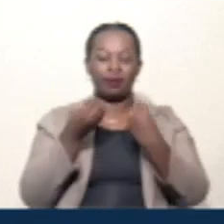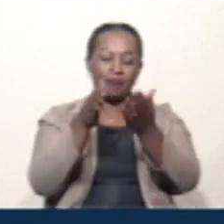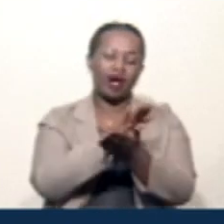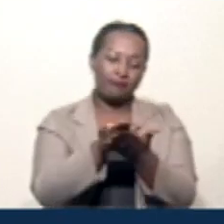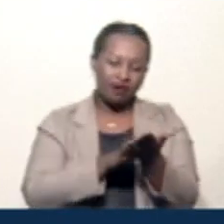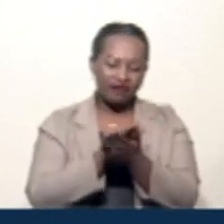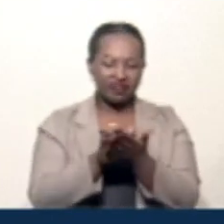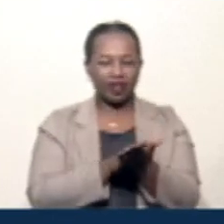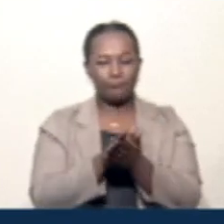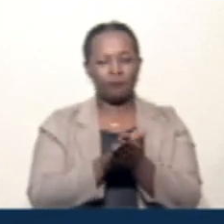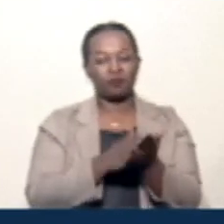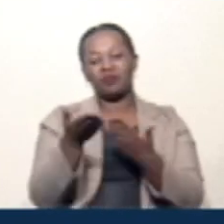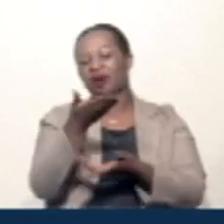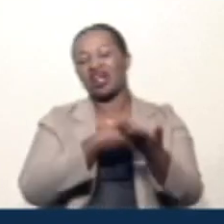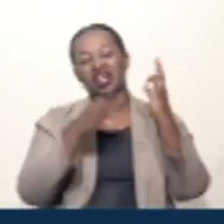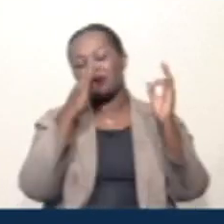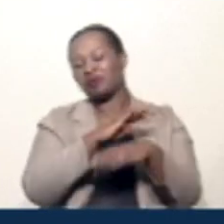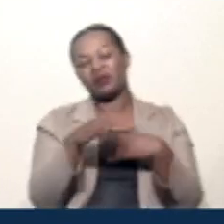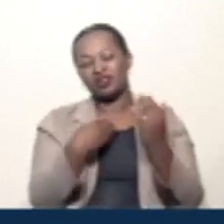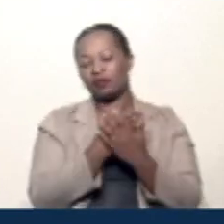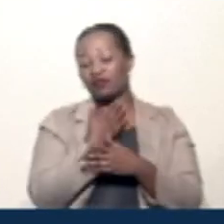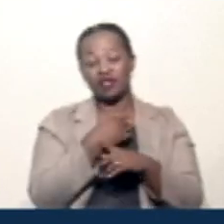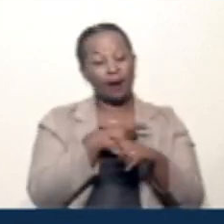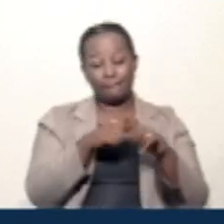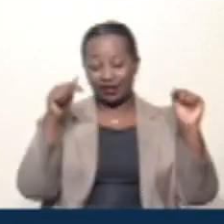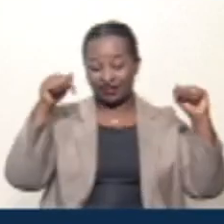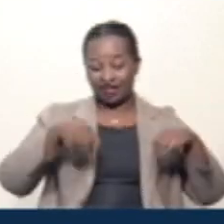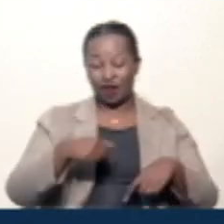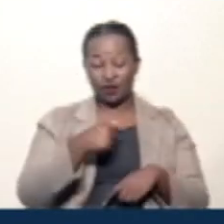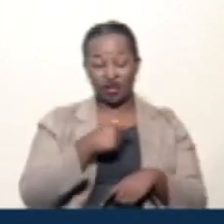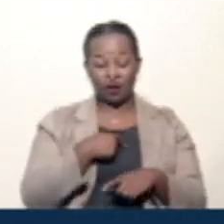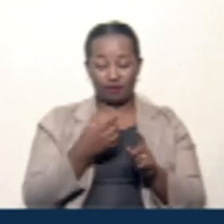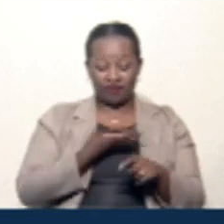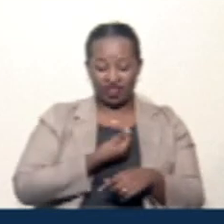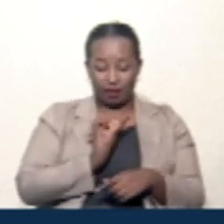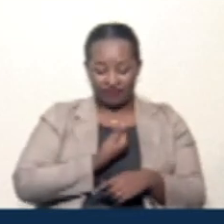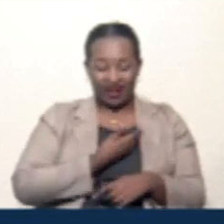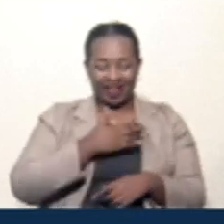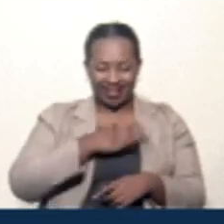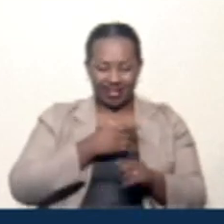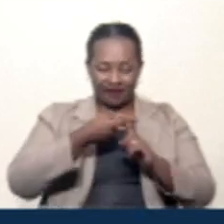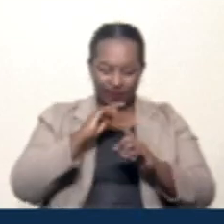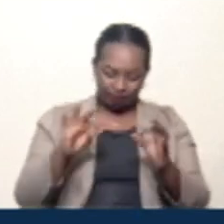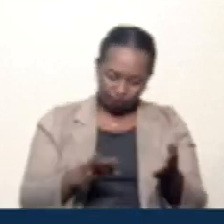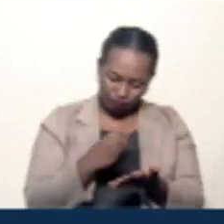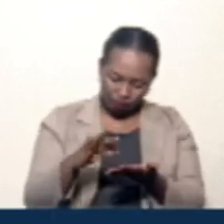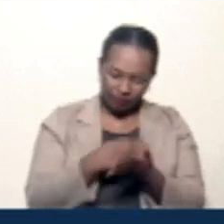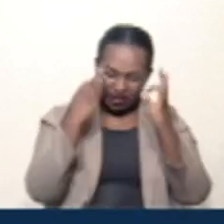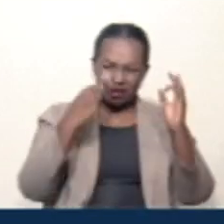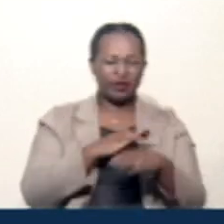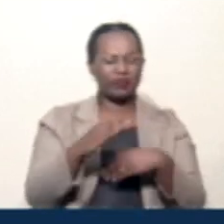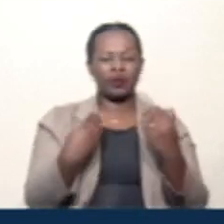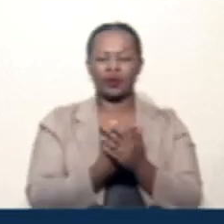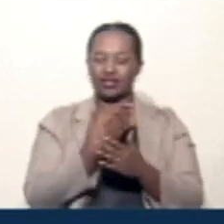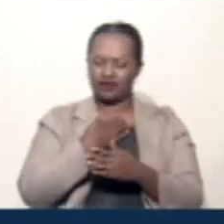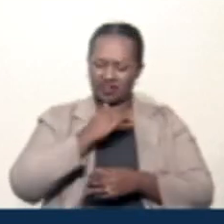amavuta baraganira icyo bashaka cyose, ariko umunsi wa none kuko mba nakorera amafaranga yanjye nkuye mu buboshyi, cya kindi cyose nkeneye